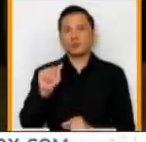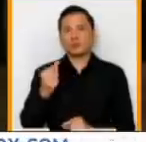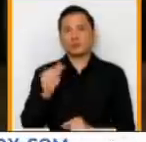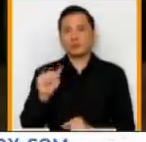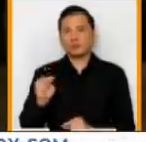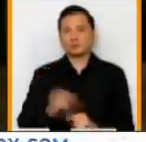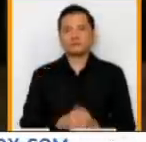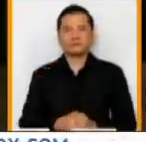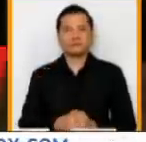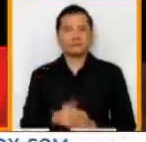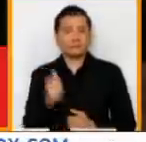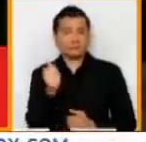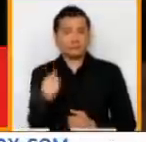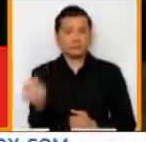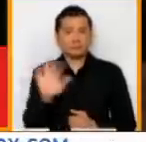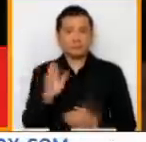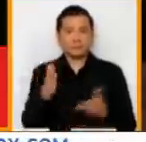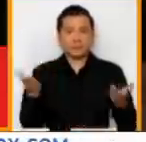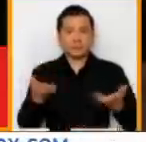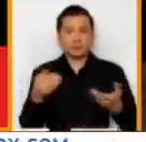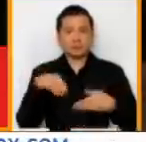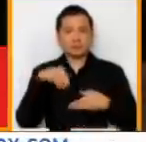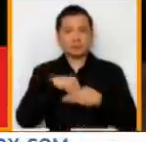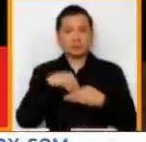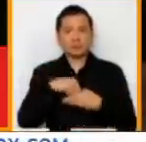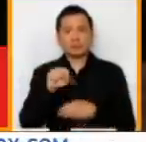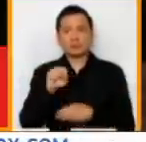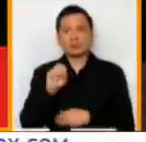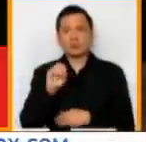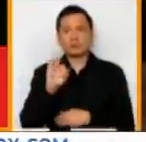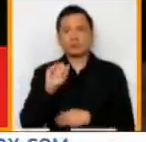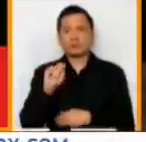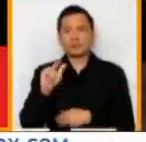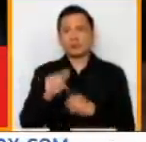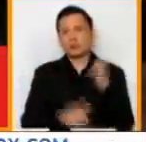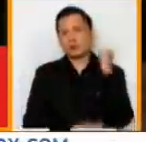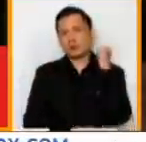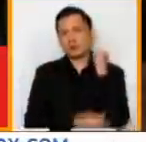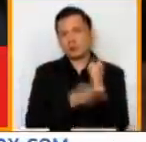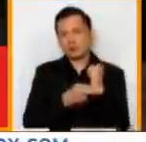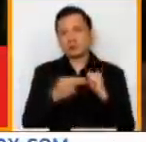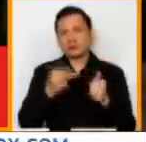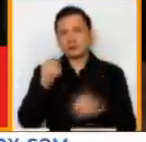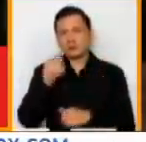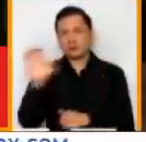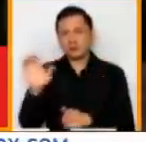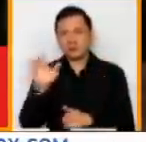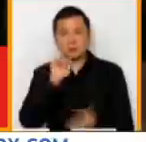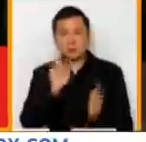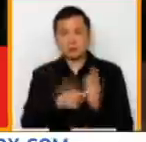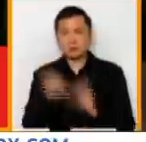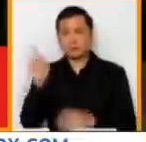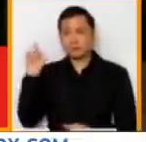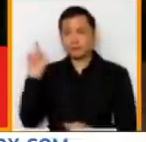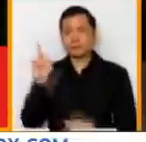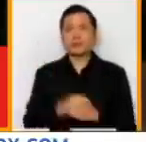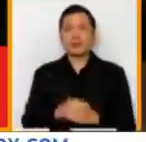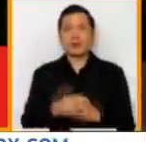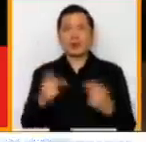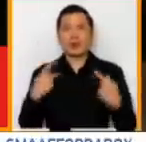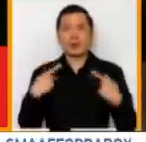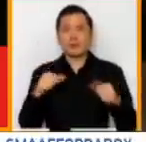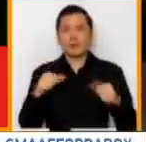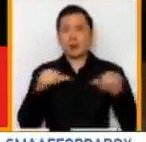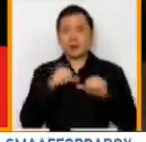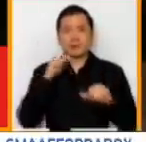Good morning. Andito tayo ngayon sa loob ng Sofitel Harbor Garden 10 sa Pasay. At itong nakikita nyo sa likod ko, yan na po yung filing area. Ngayon ang unang